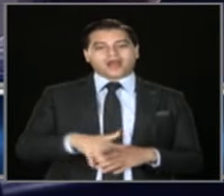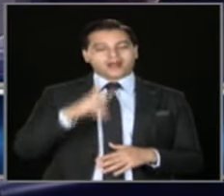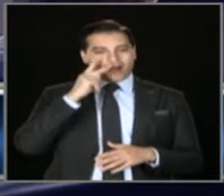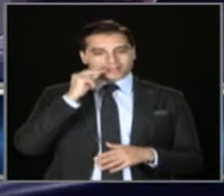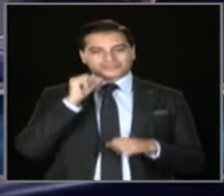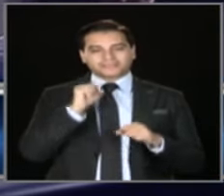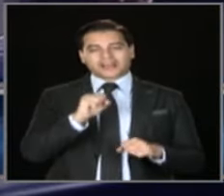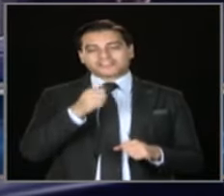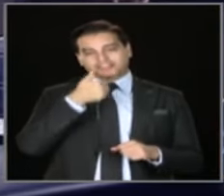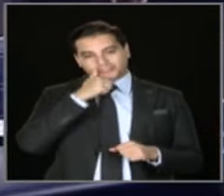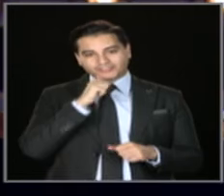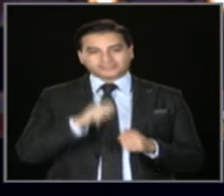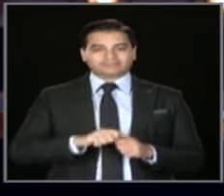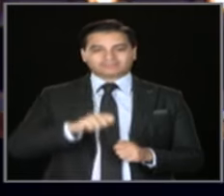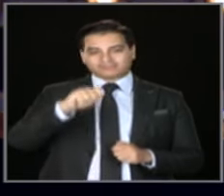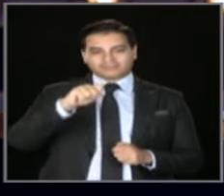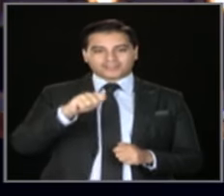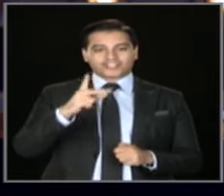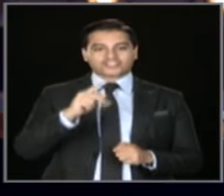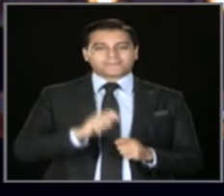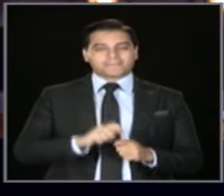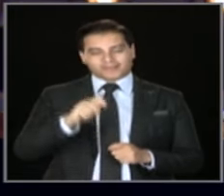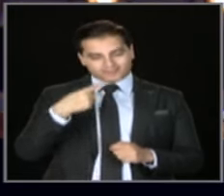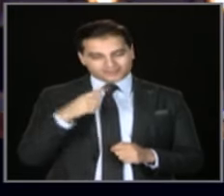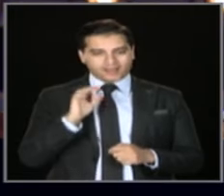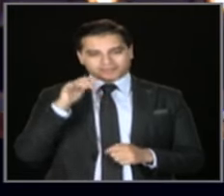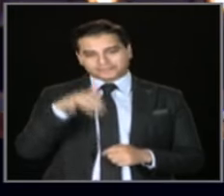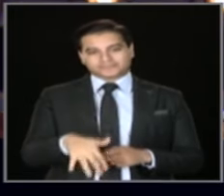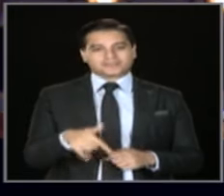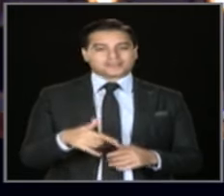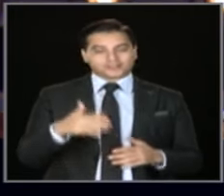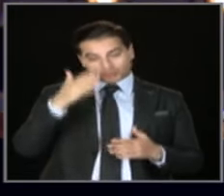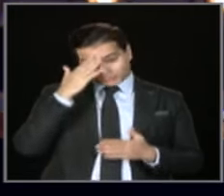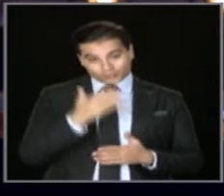الصين، ارتفاعه اكتر من 20 متر. شكرا لمحمود وعبد الله. عبد الله ومحمود.